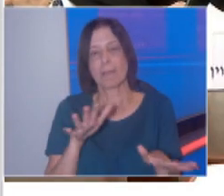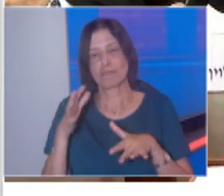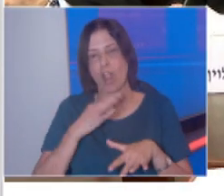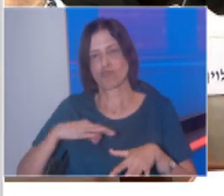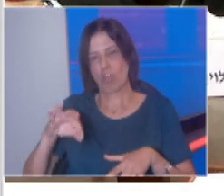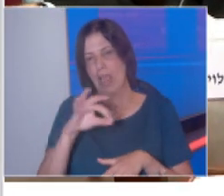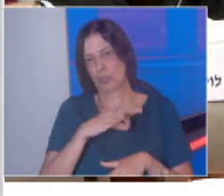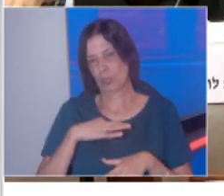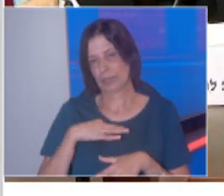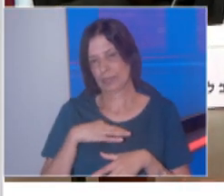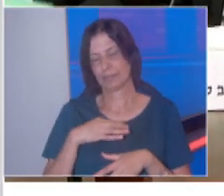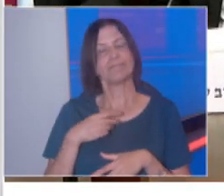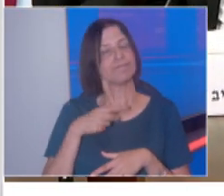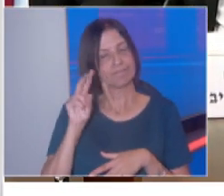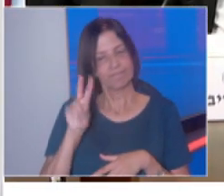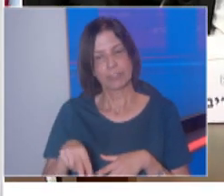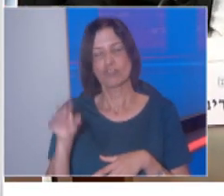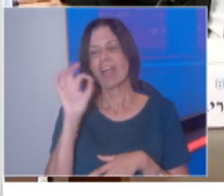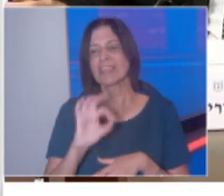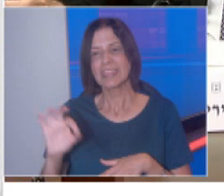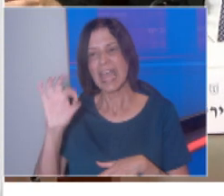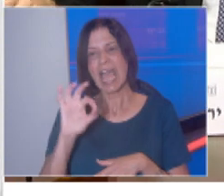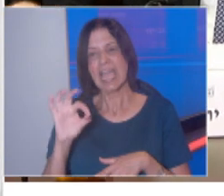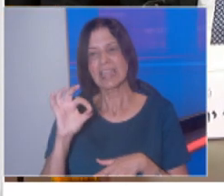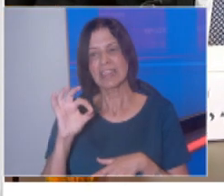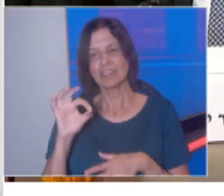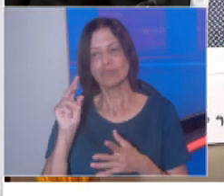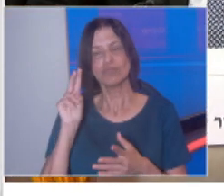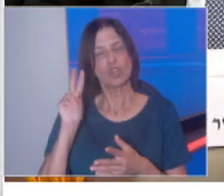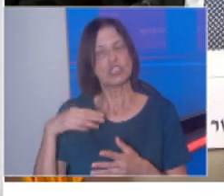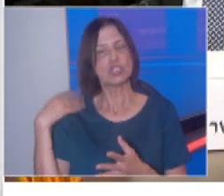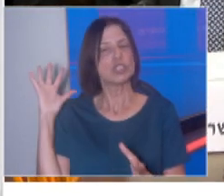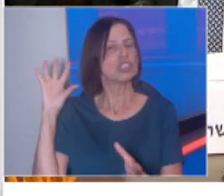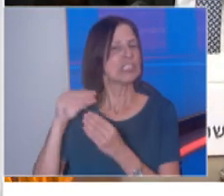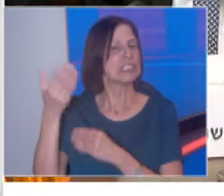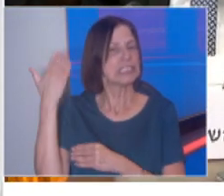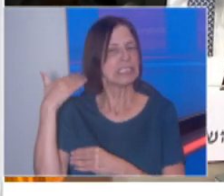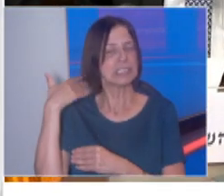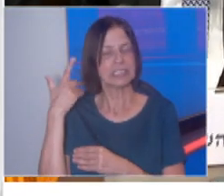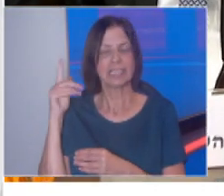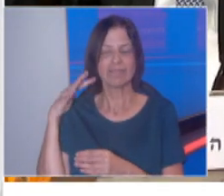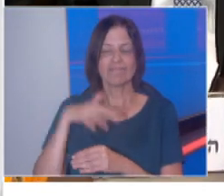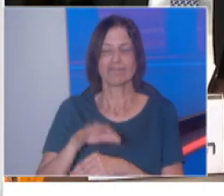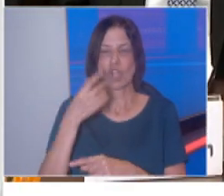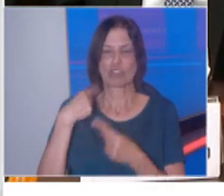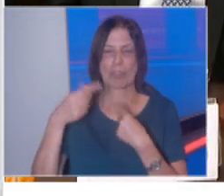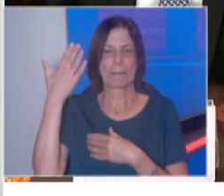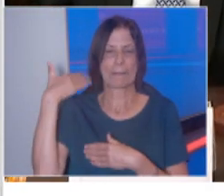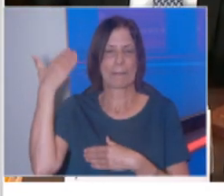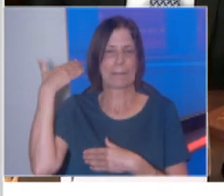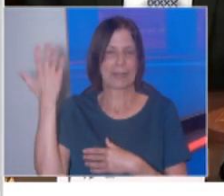שלנו. מן הסתם ישנם עדיין, אנחנו גוררים כל מיני השלכות מהשנים האחרונות,